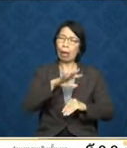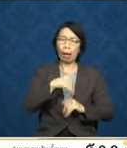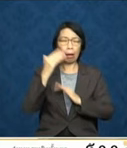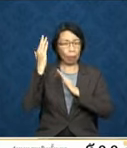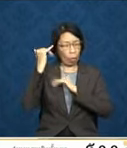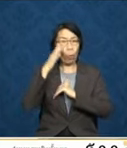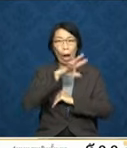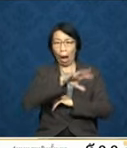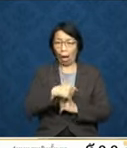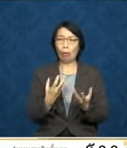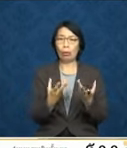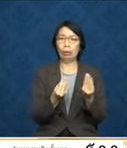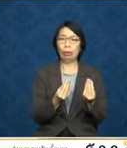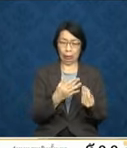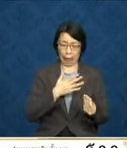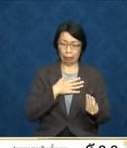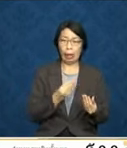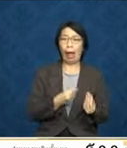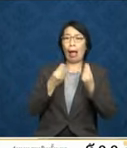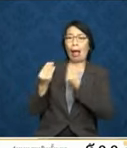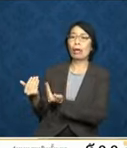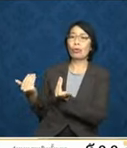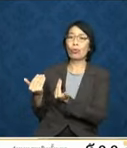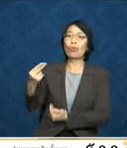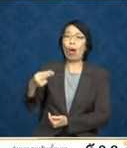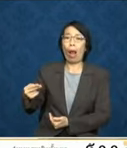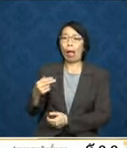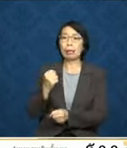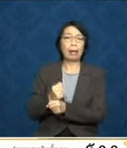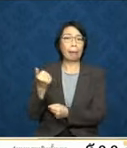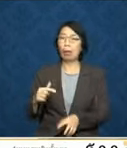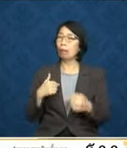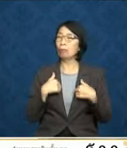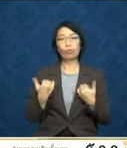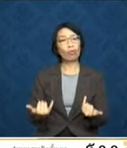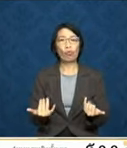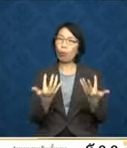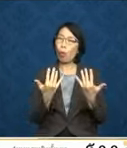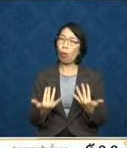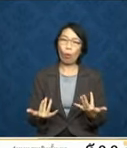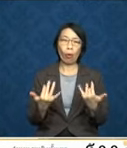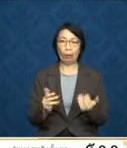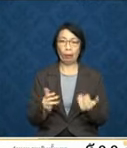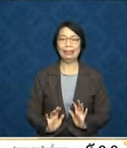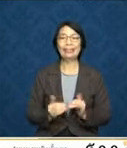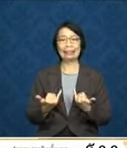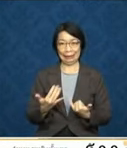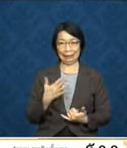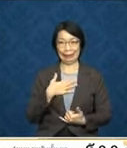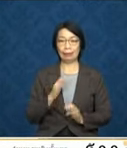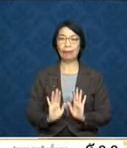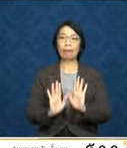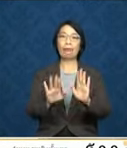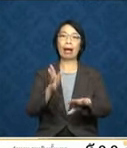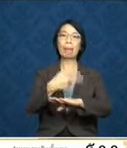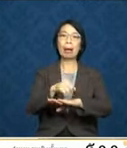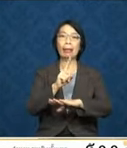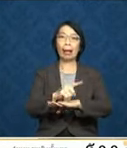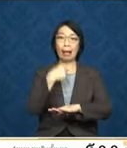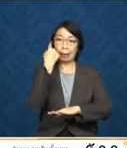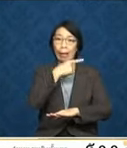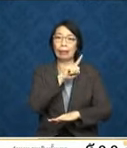นะคะเป็นมรดกให้กับรุ่นลูกรุ่นหลานแต่ก็ทำได้เพียงแค่รอดิฉันอยากจะฝากท่านประธานนะคะไปถึงหน่วยงานที่เกี่ยวข้อง